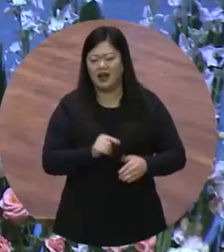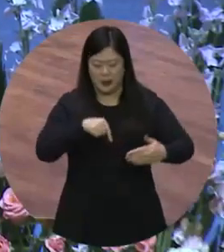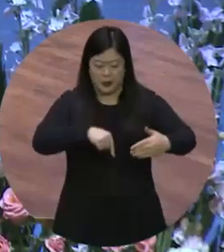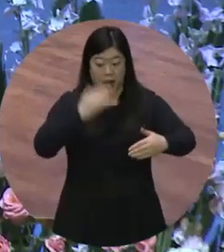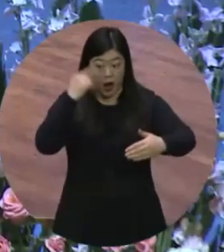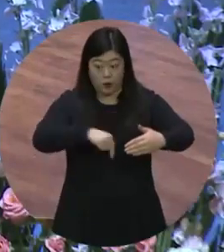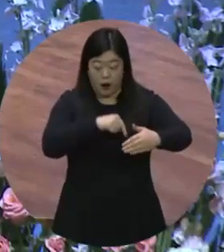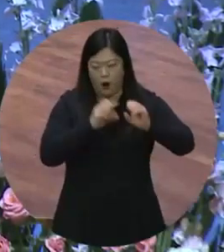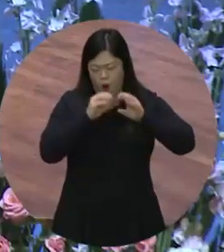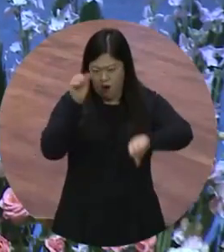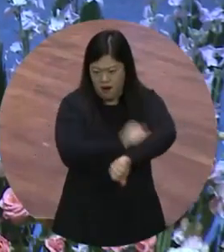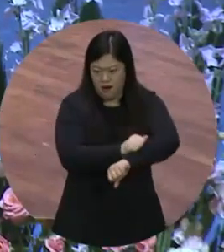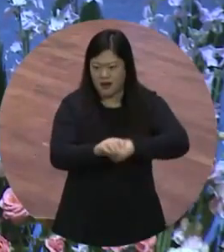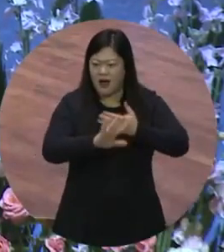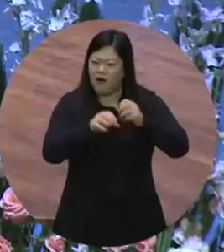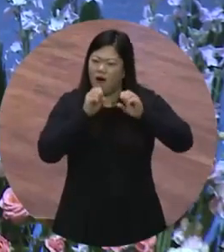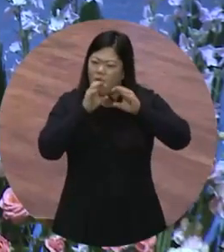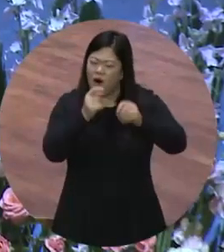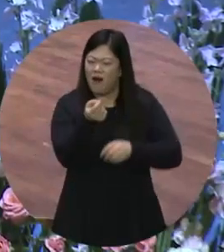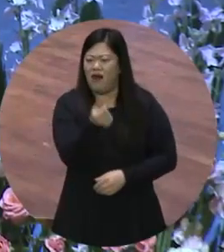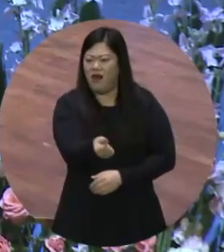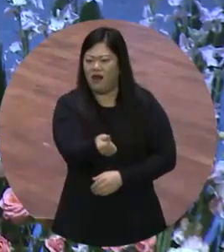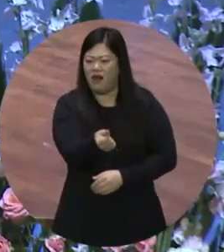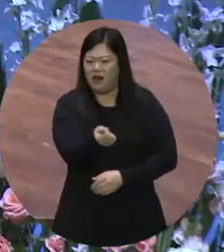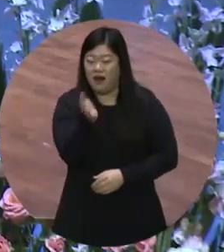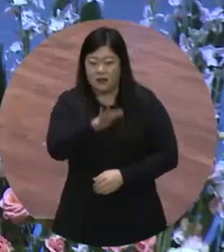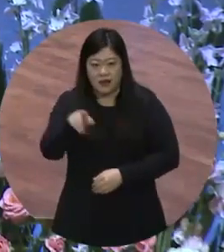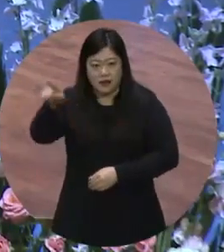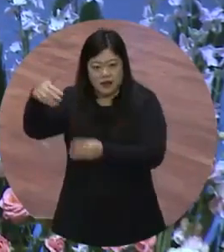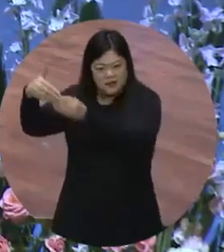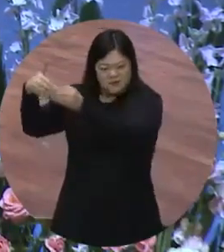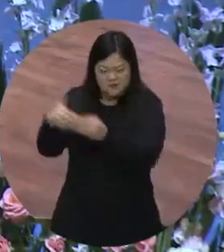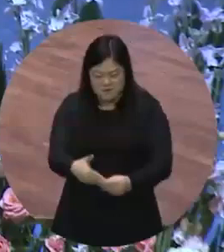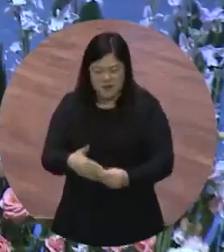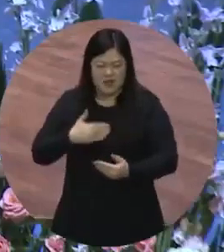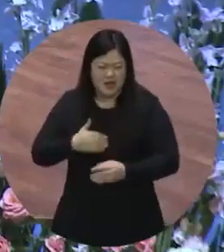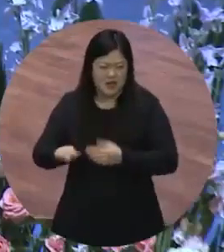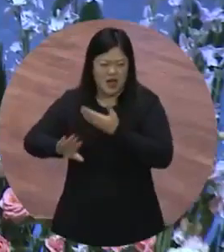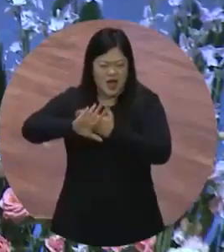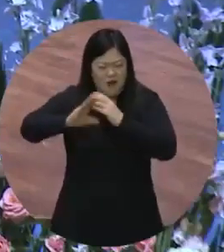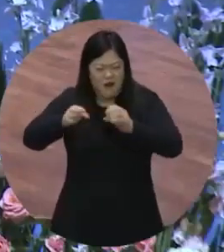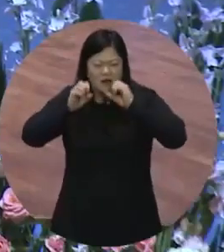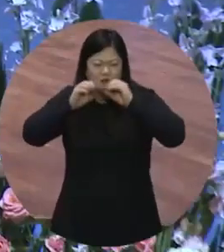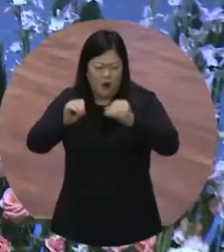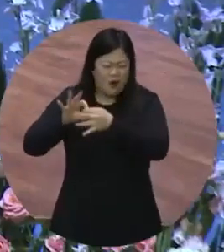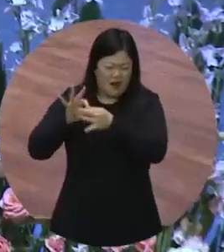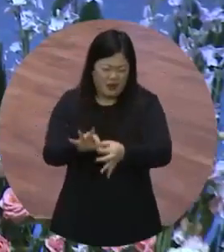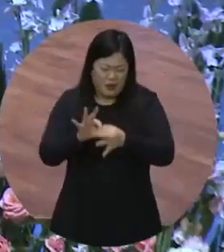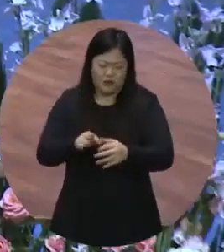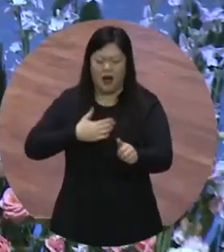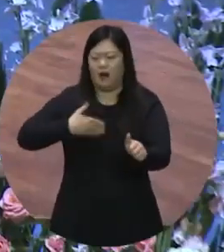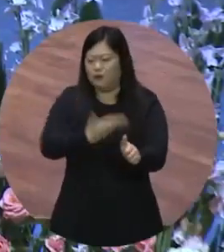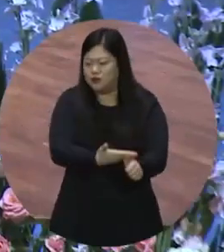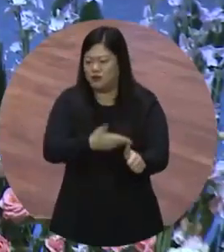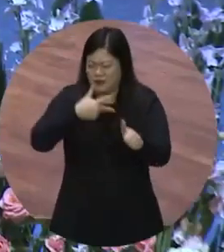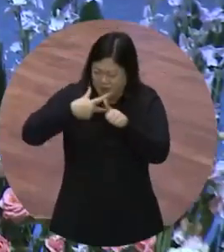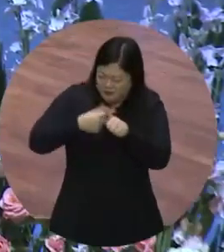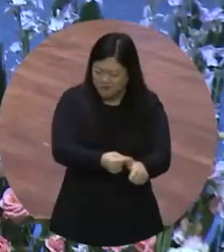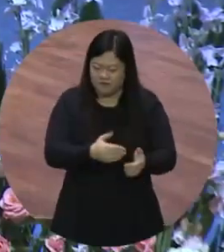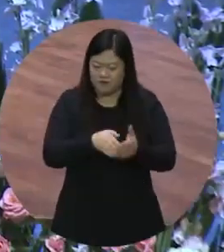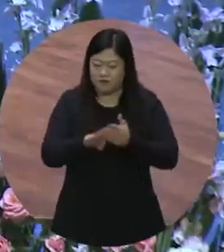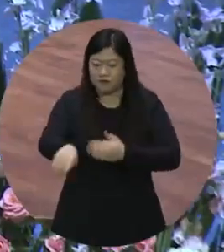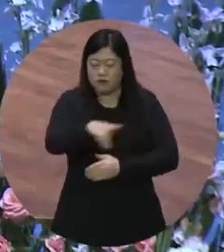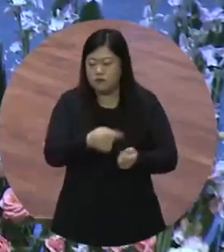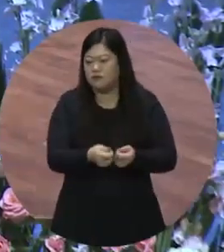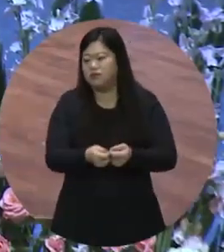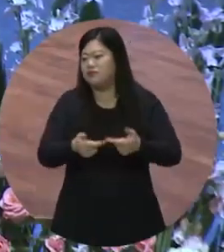받았어요. 그래서 선교 그러면 개척을 할 때도 선교라는 환상을 보고 시작했기 때문에